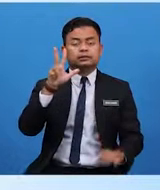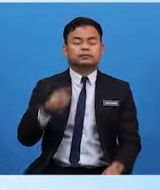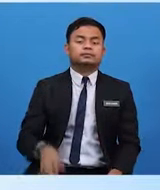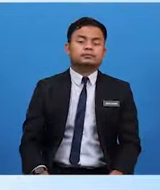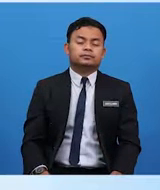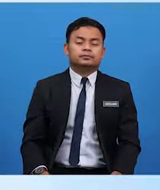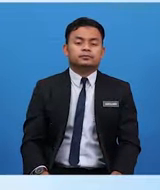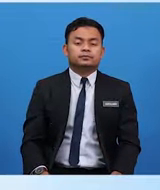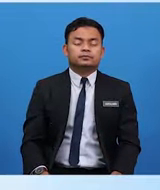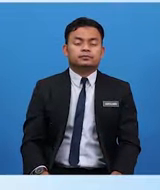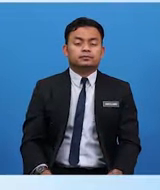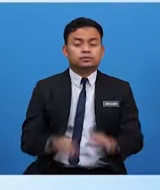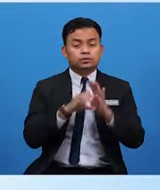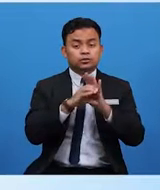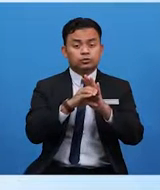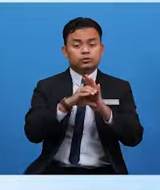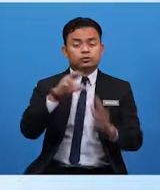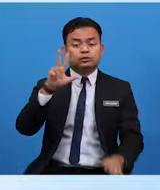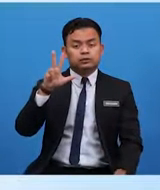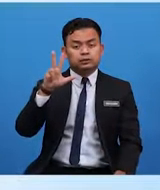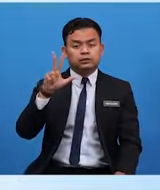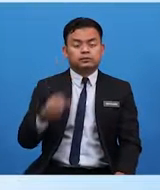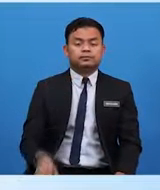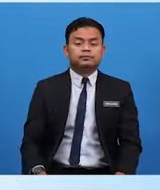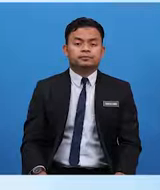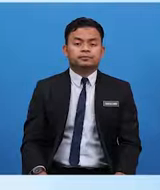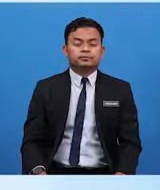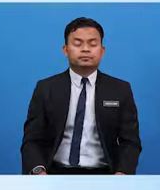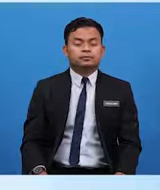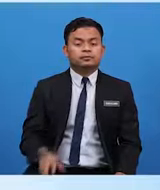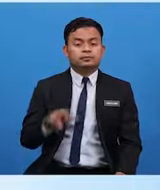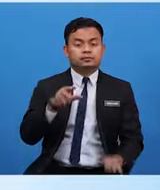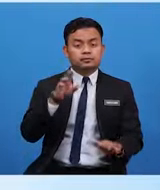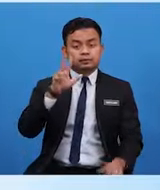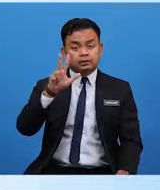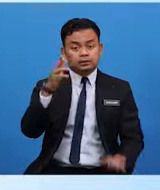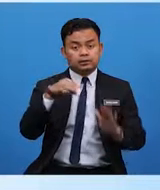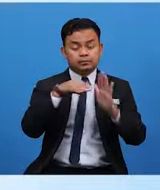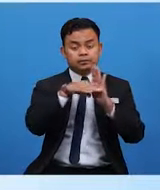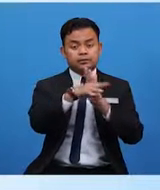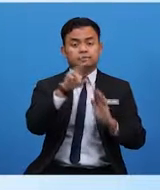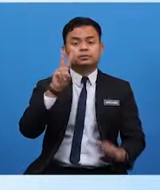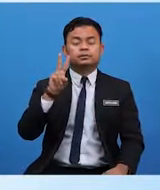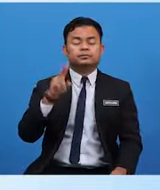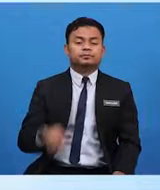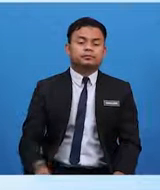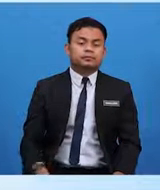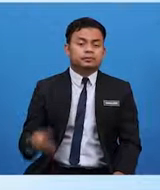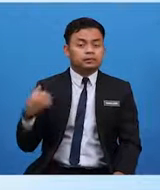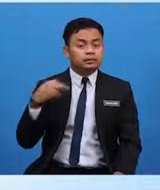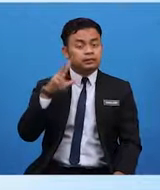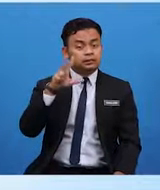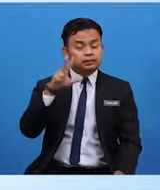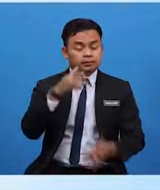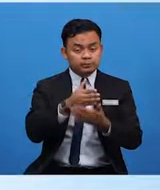contoh ketiga ialah 3/2 yaitu tiga bahagian penury daripada